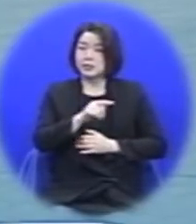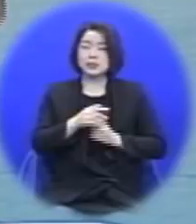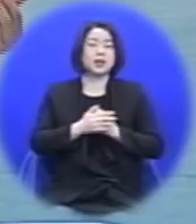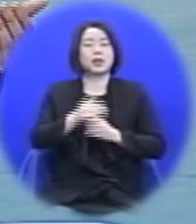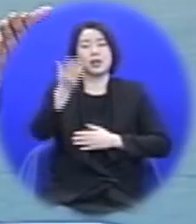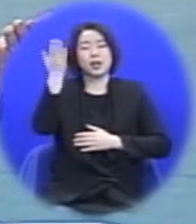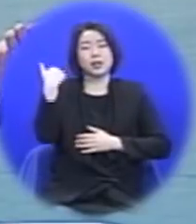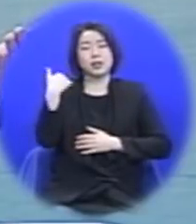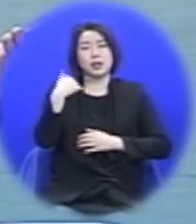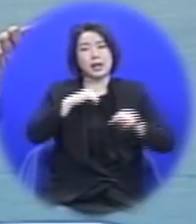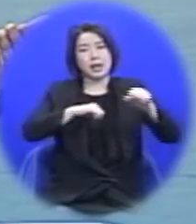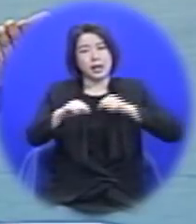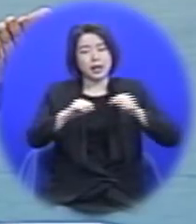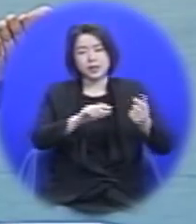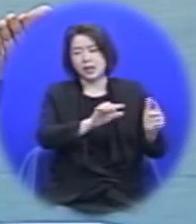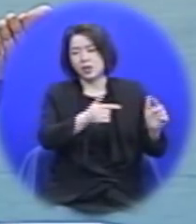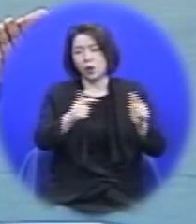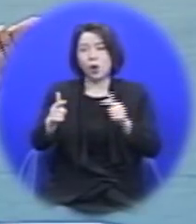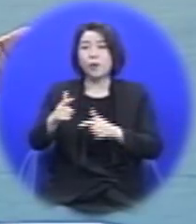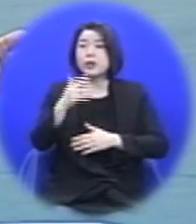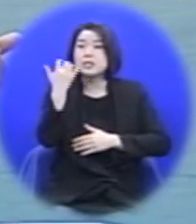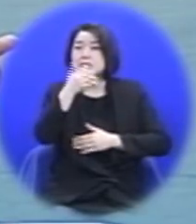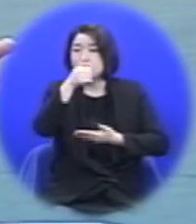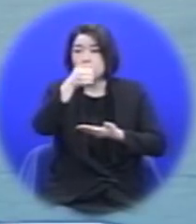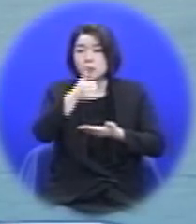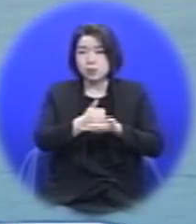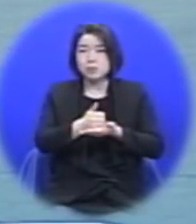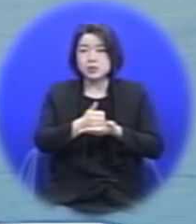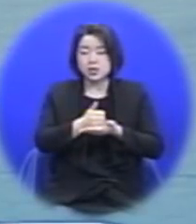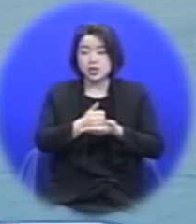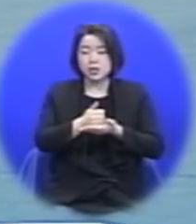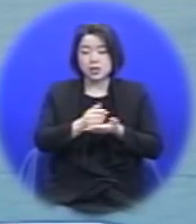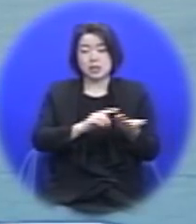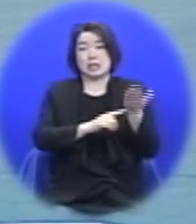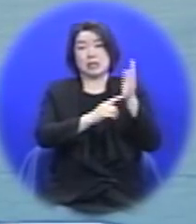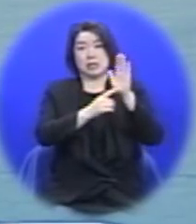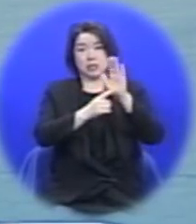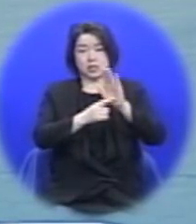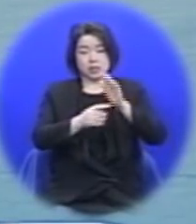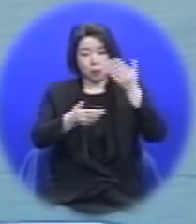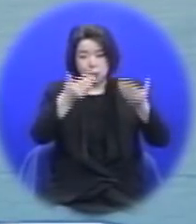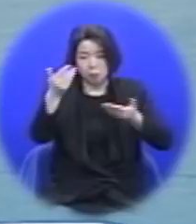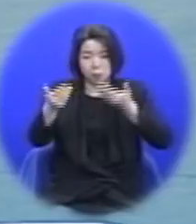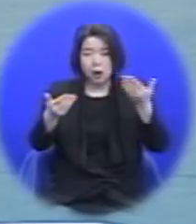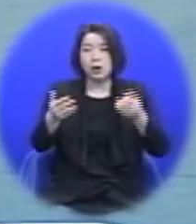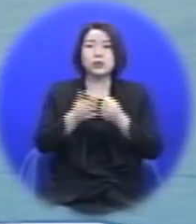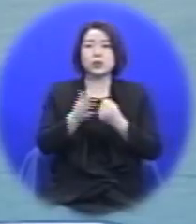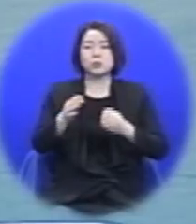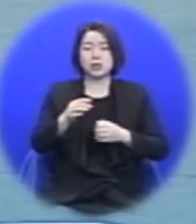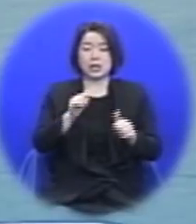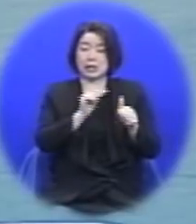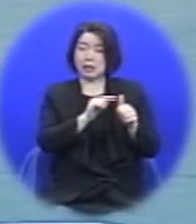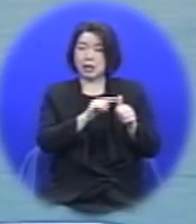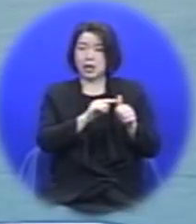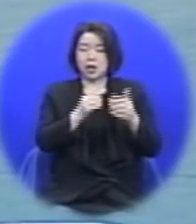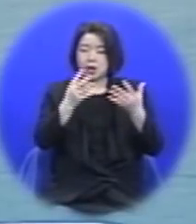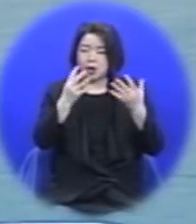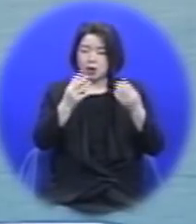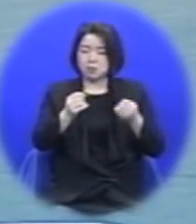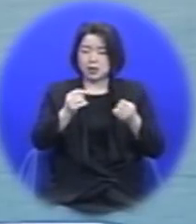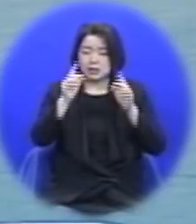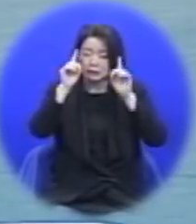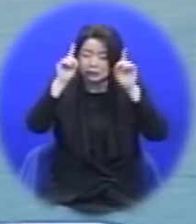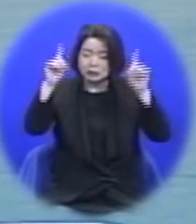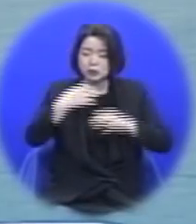전에 저질렀던 여러 성적인 범죄들이 드러남으로 인해서 그가 얼마나 지옥의